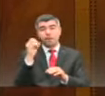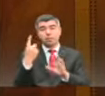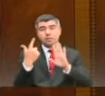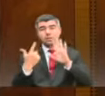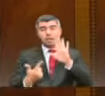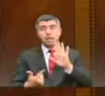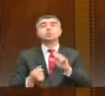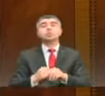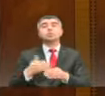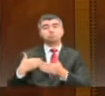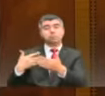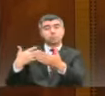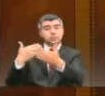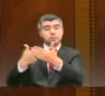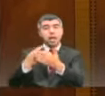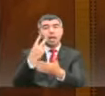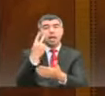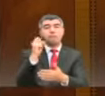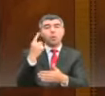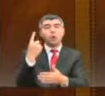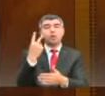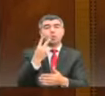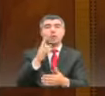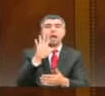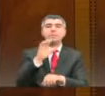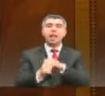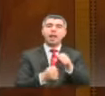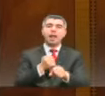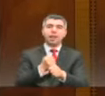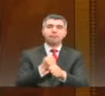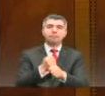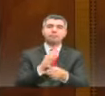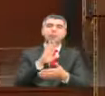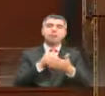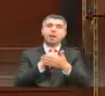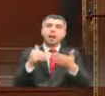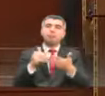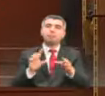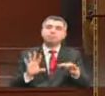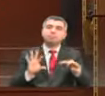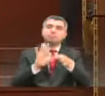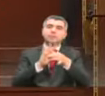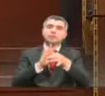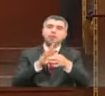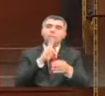إلى استكمال أوراش إصلاح كانت مبرمجة وكانت انخرطت فيها الحكومة